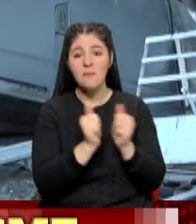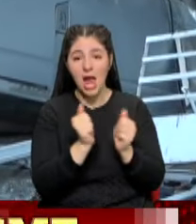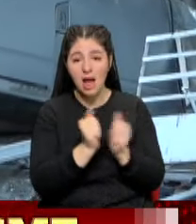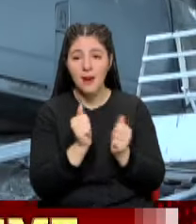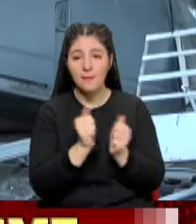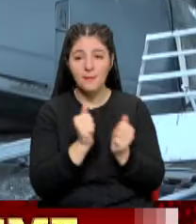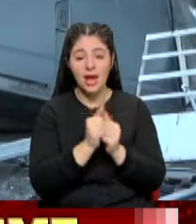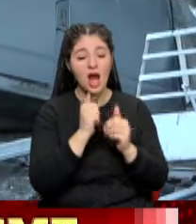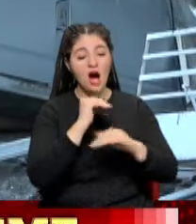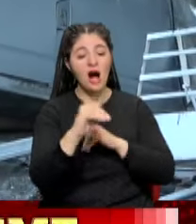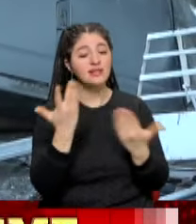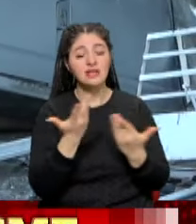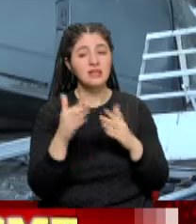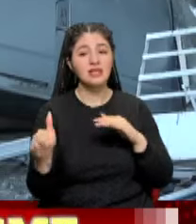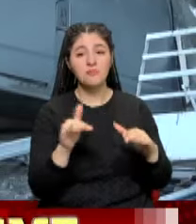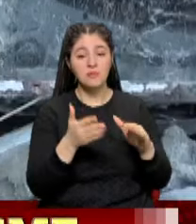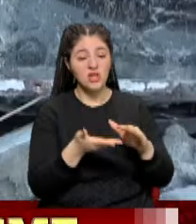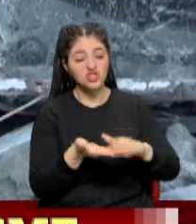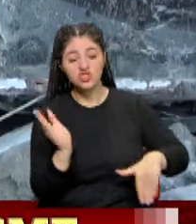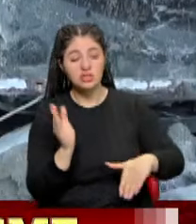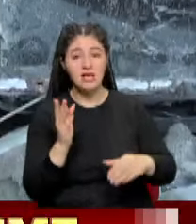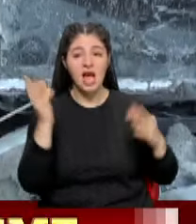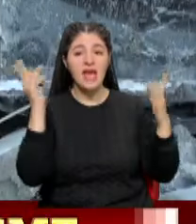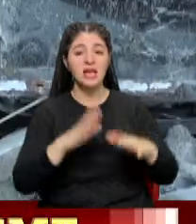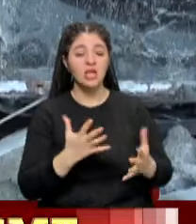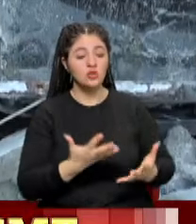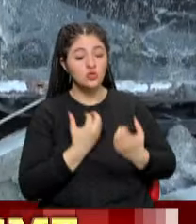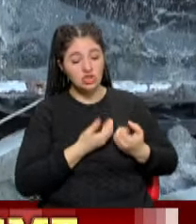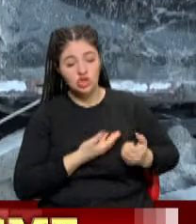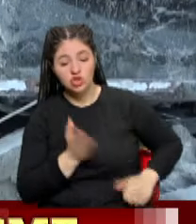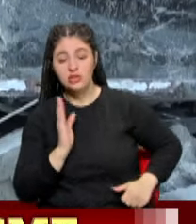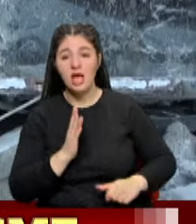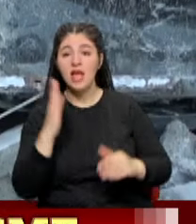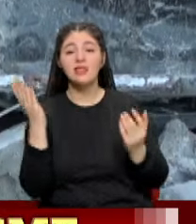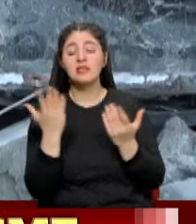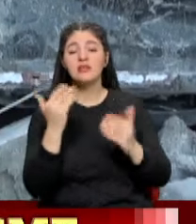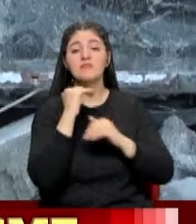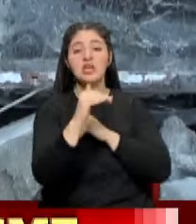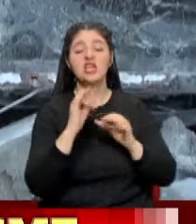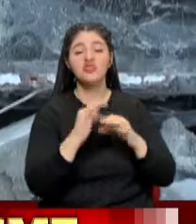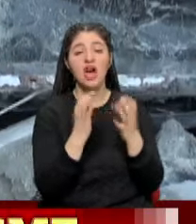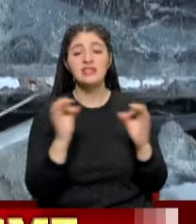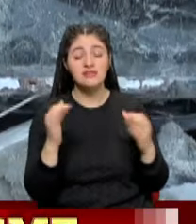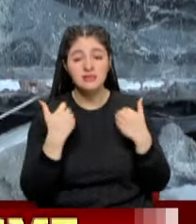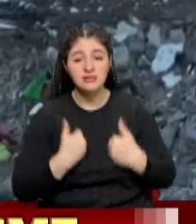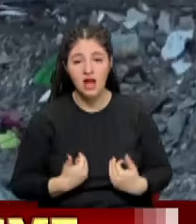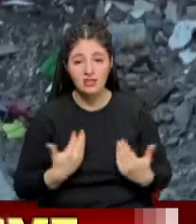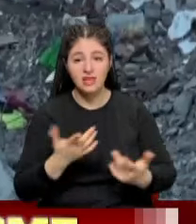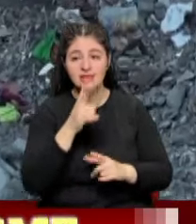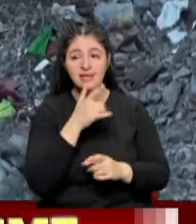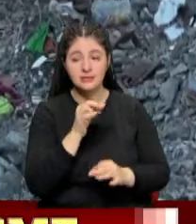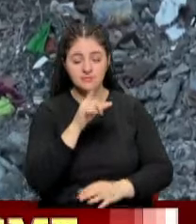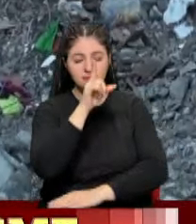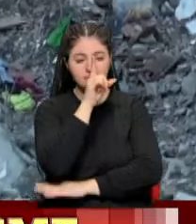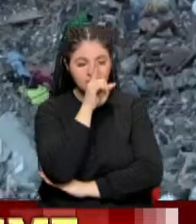birlikte. Halk nasıl depremden çıktıysa, enkazdan çıktıysa, nasıl millet çaresizdi ve